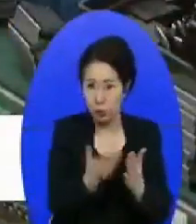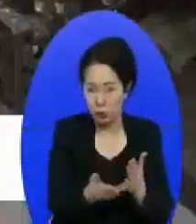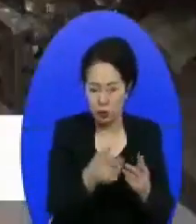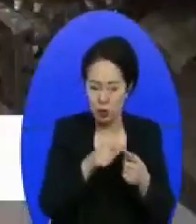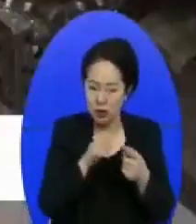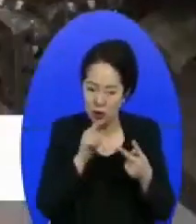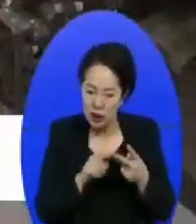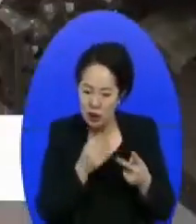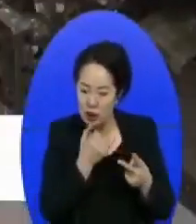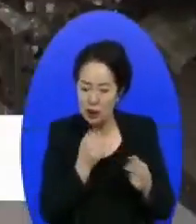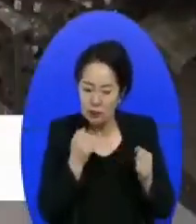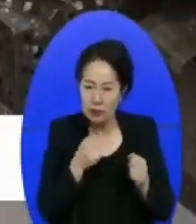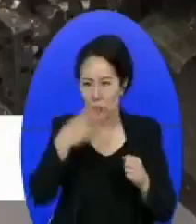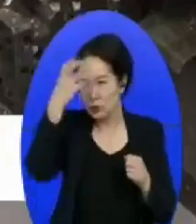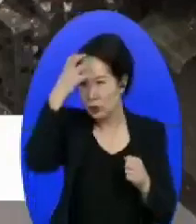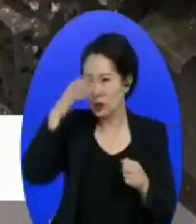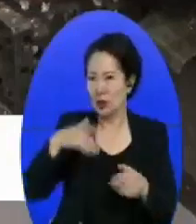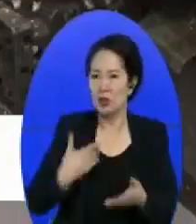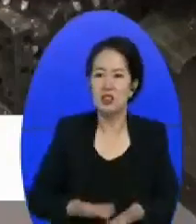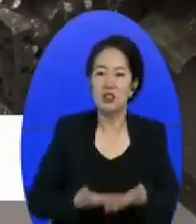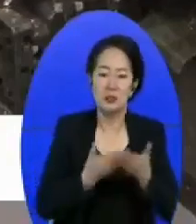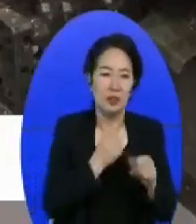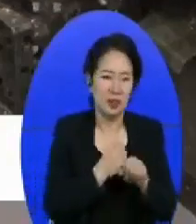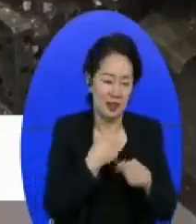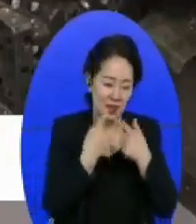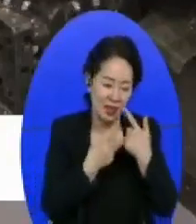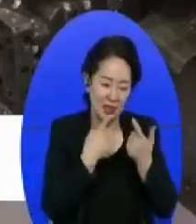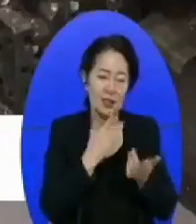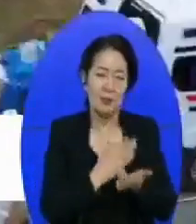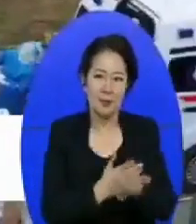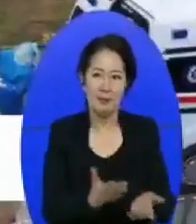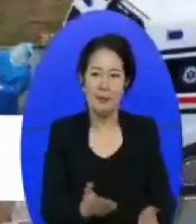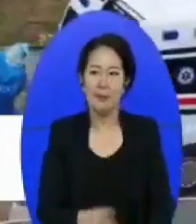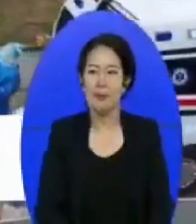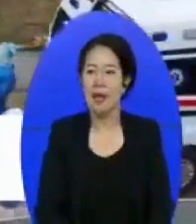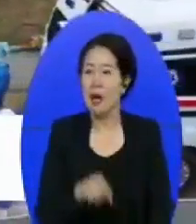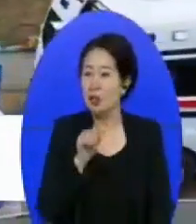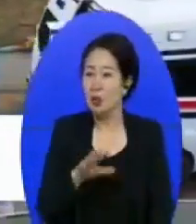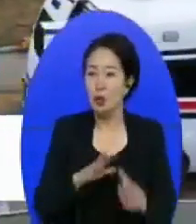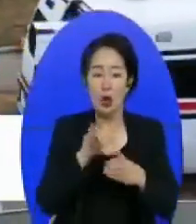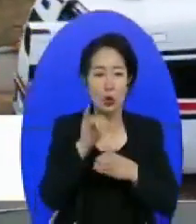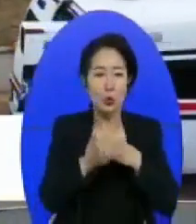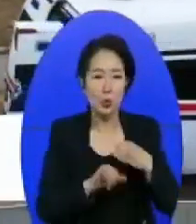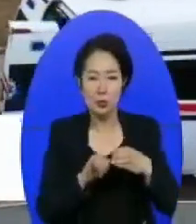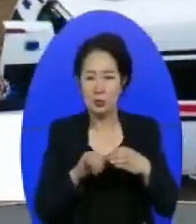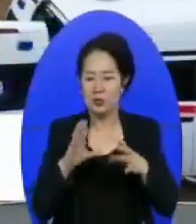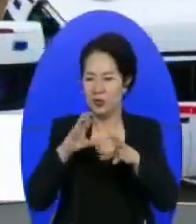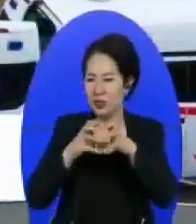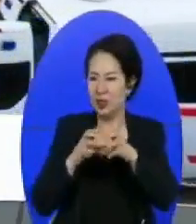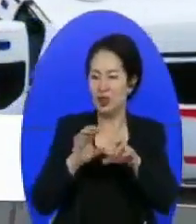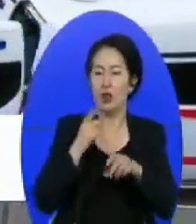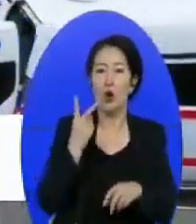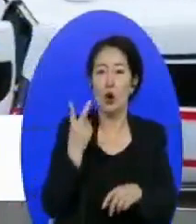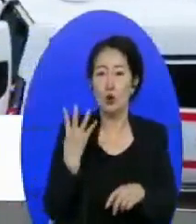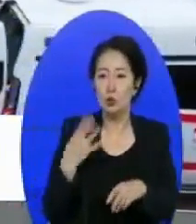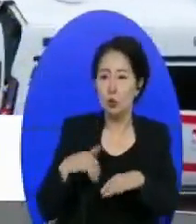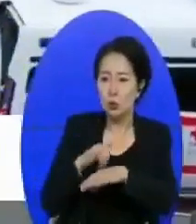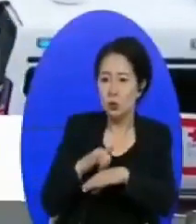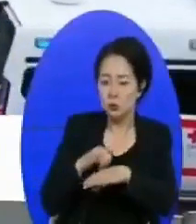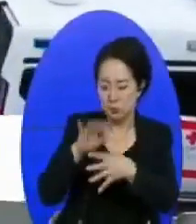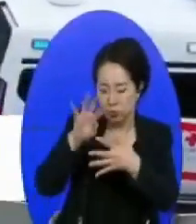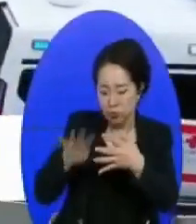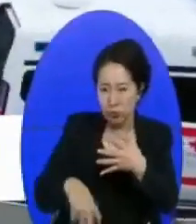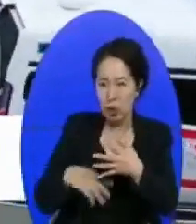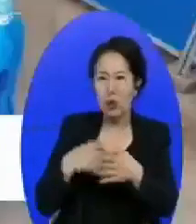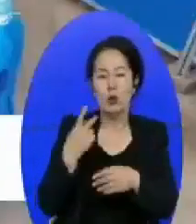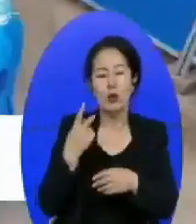энэ одоо хүчин чармайлтыг бол төв засгийн газар дэмжиж ажиллаж байгаа гэдэг юм байр суурь илэрхийллээ. За олон улсын түвшинд бол дэлхийн 24 улсад